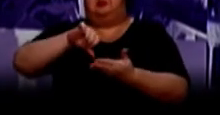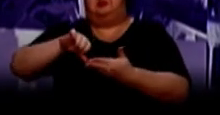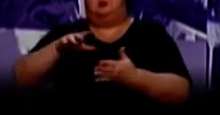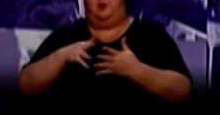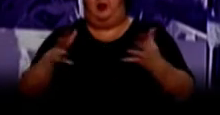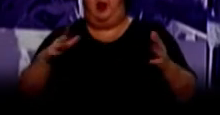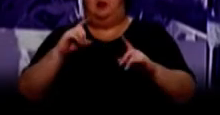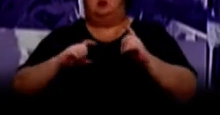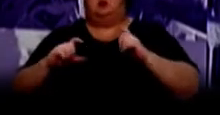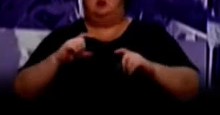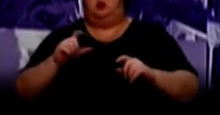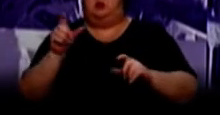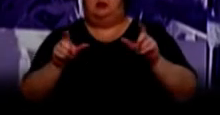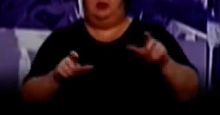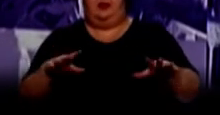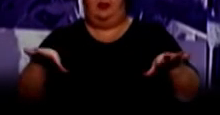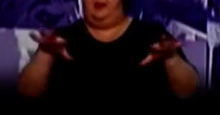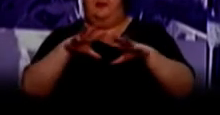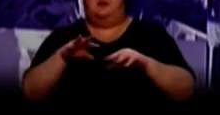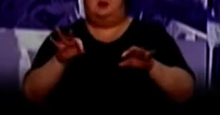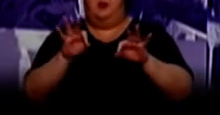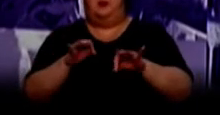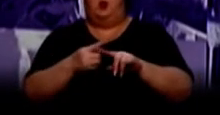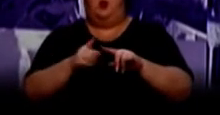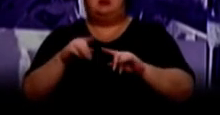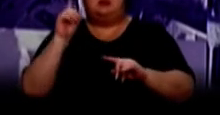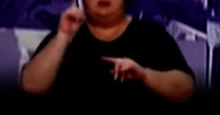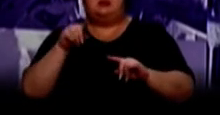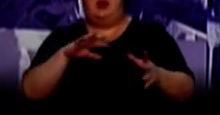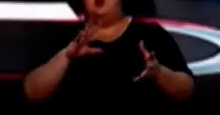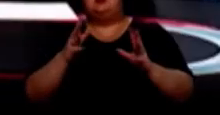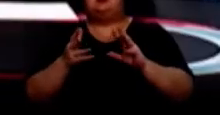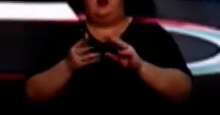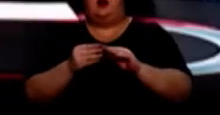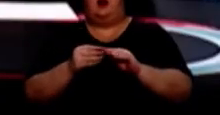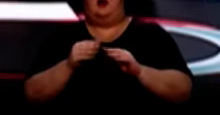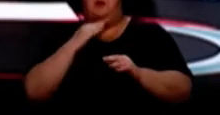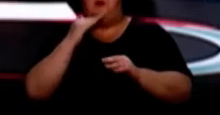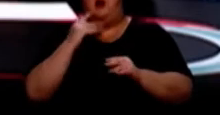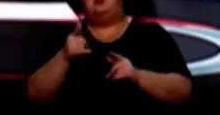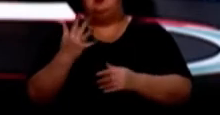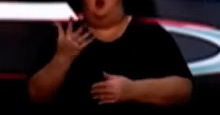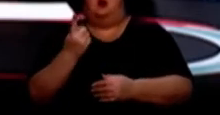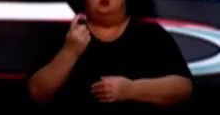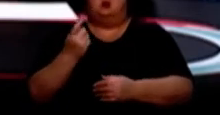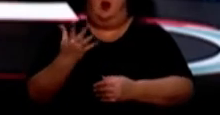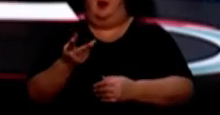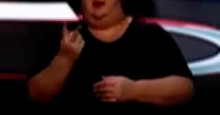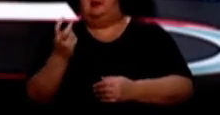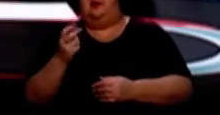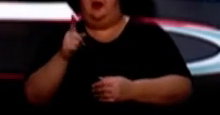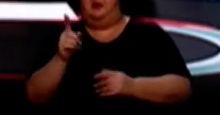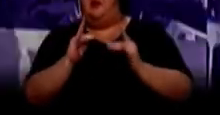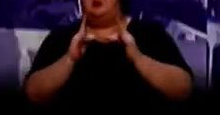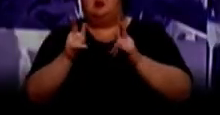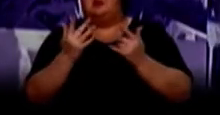студентів, але не всі ще про це знають, тому що загальне таке зібрання... Багато – це 100-200? Ні, ні, там в гуртожитках стільки